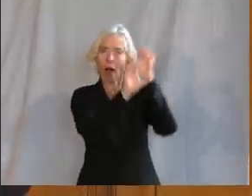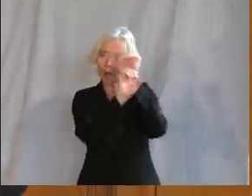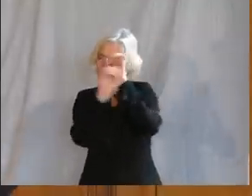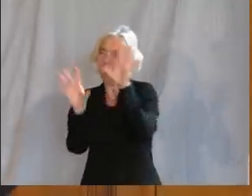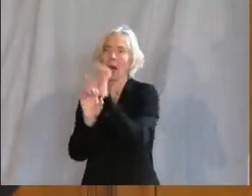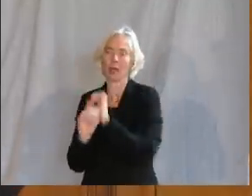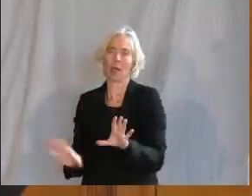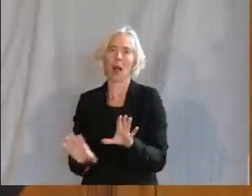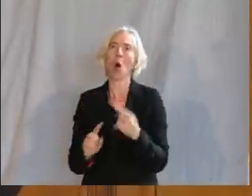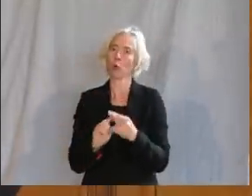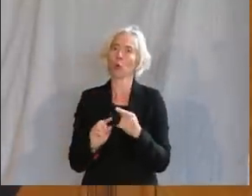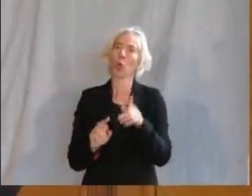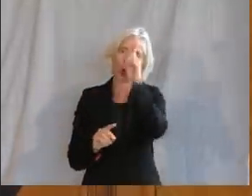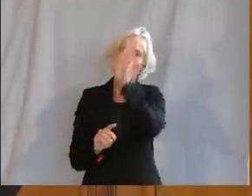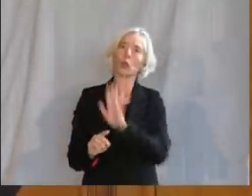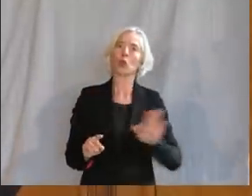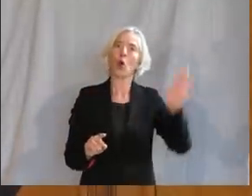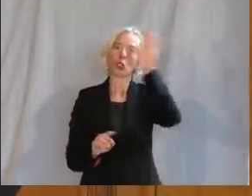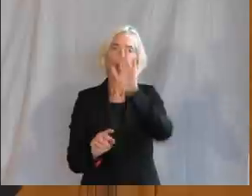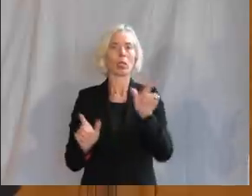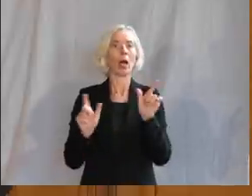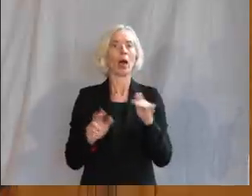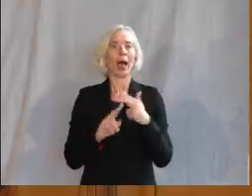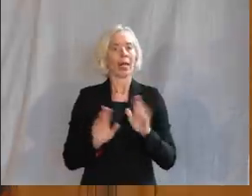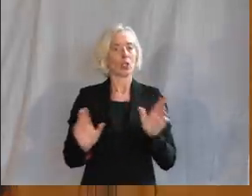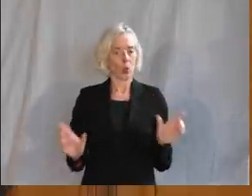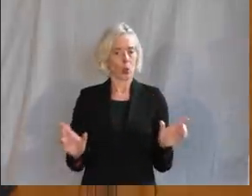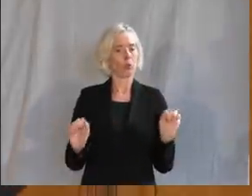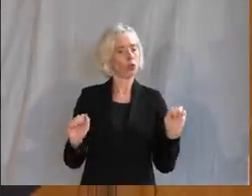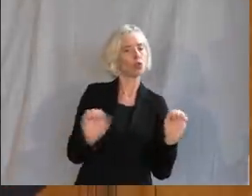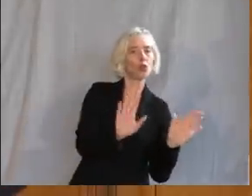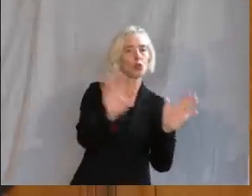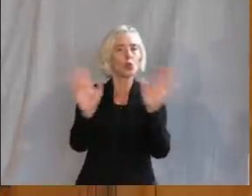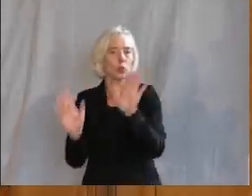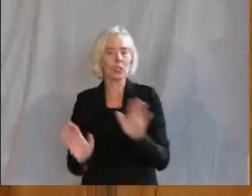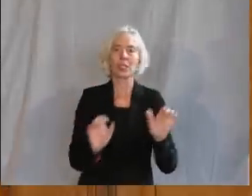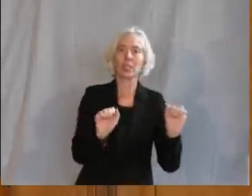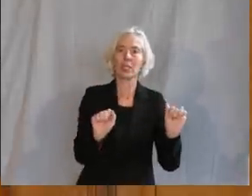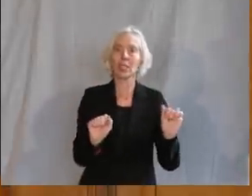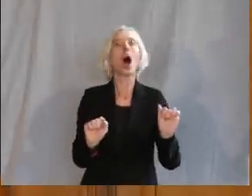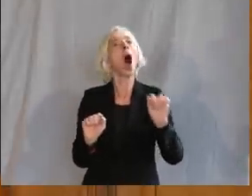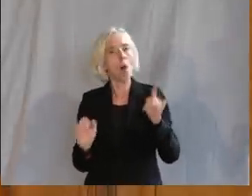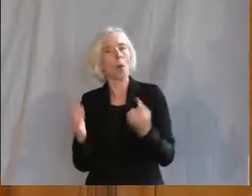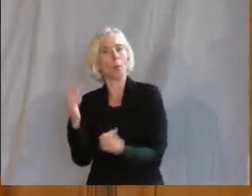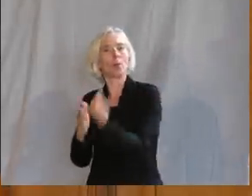die Gesamtbevölkerung war von diesen Ausbrüchen in der Regel ja meistens gar nicht